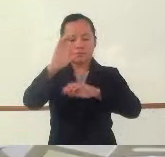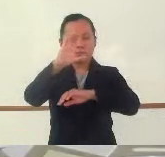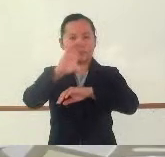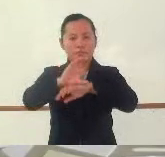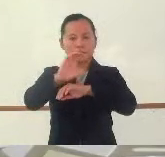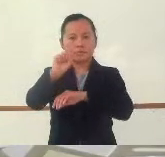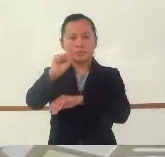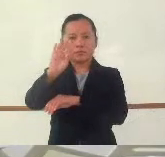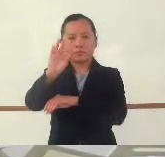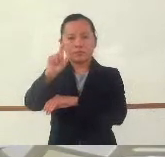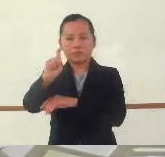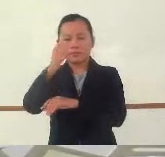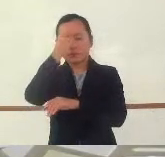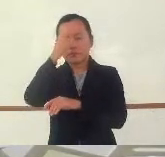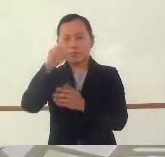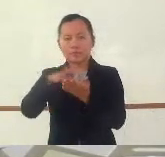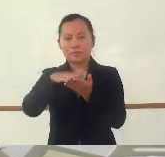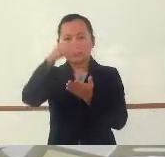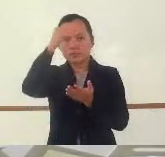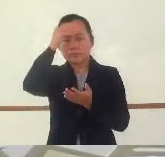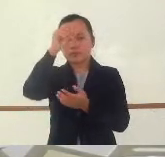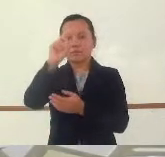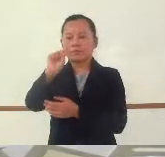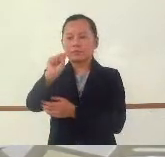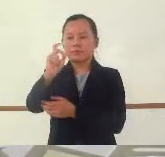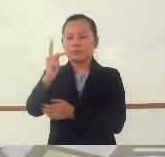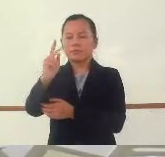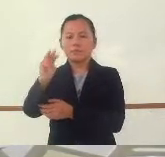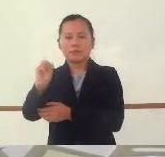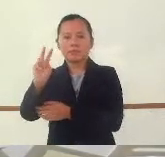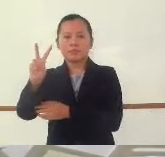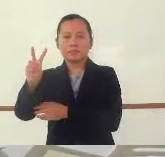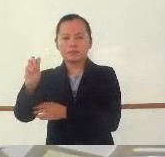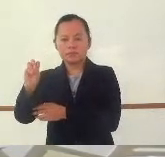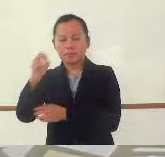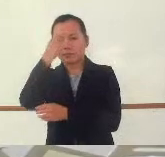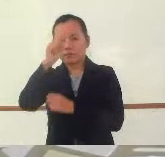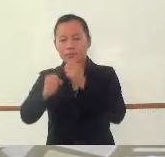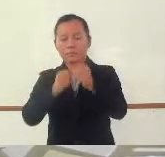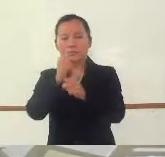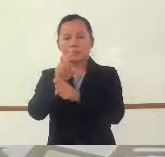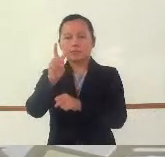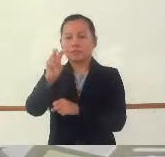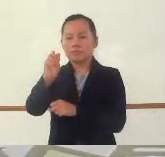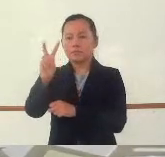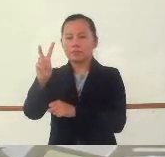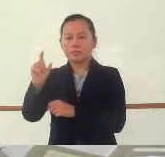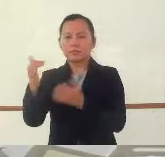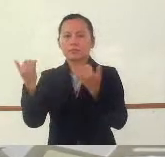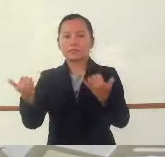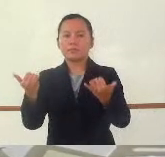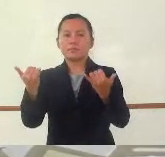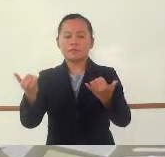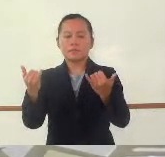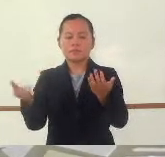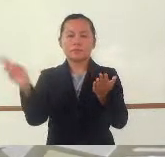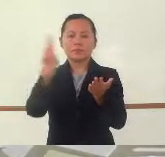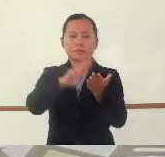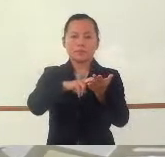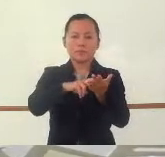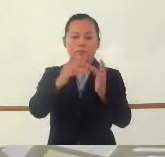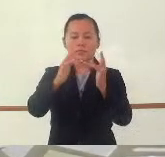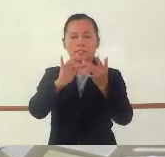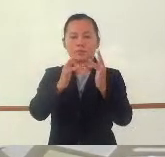bagi SKM 10 sesi 2021. Pendaftaran ini sedang berlangsung sekarang, jadi